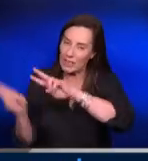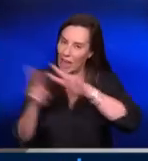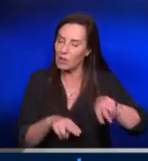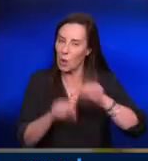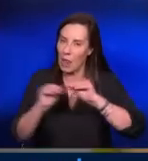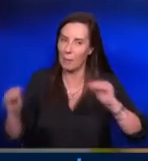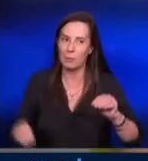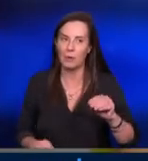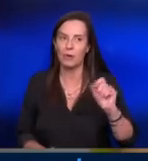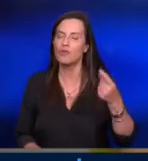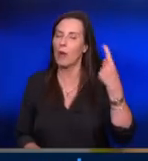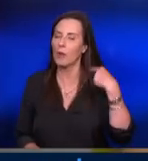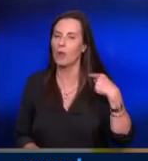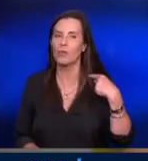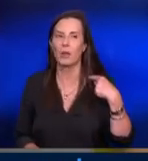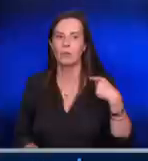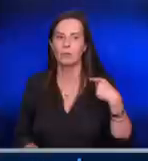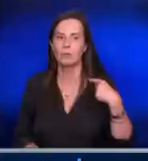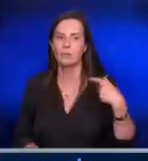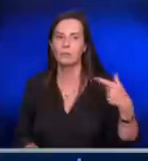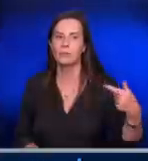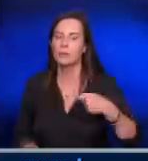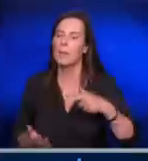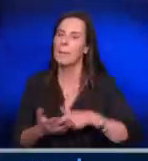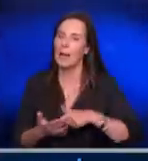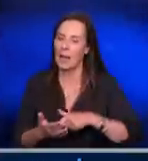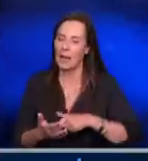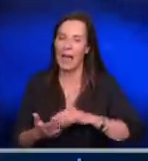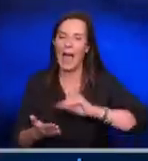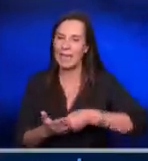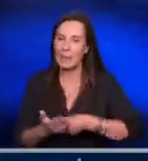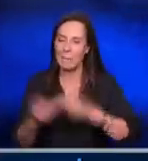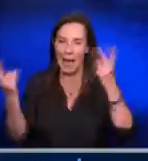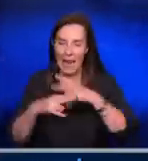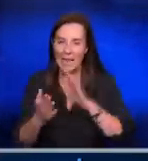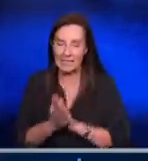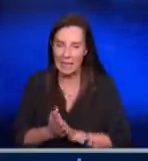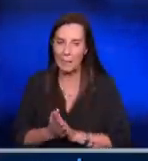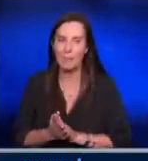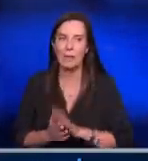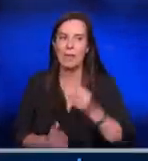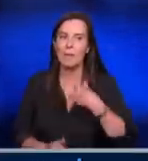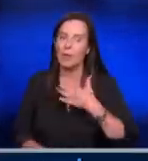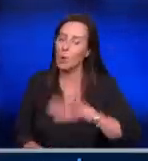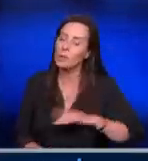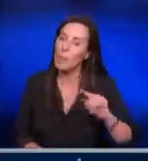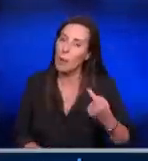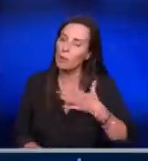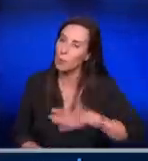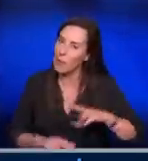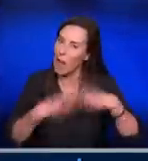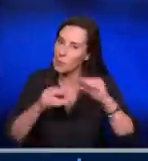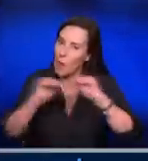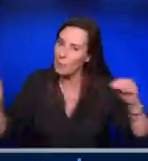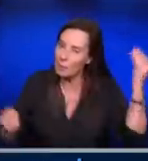לחזור. בשבוע שעבר קיבלתי הודעה שבעקבות החתימה של ההסכם, האם אני ארצה בכל